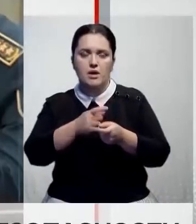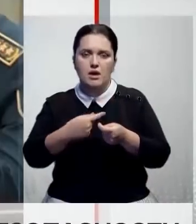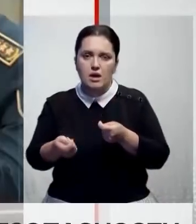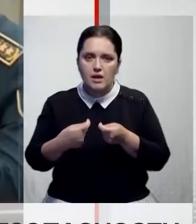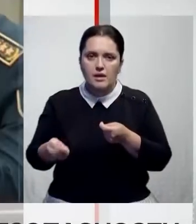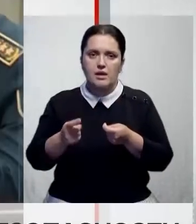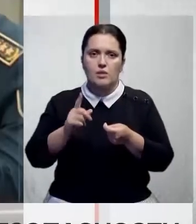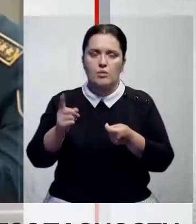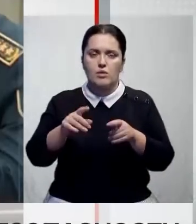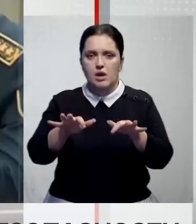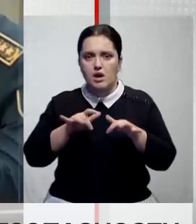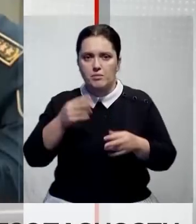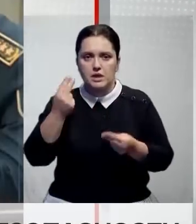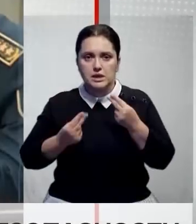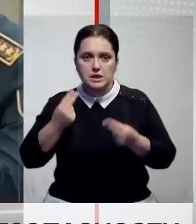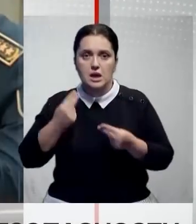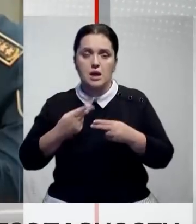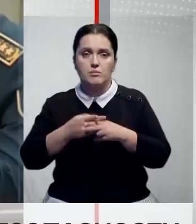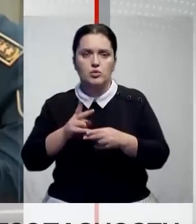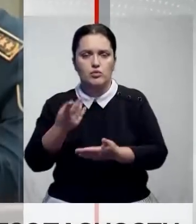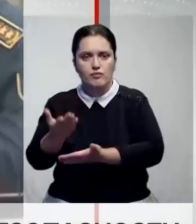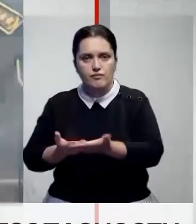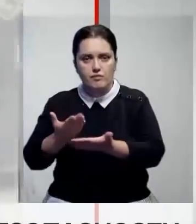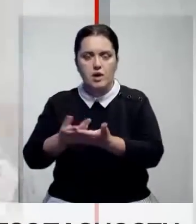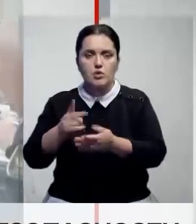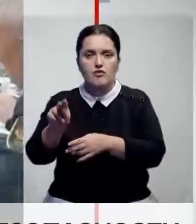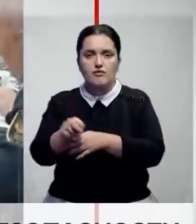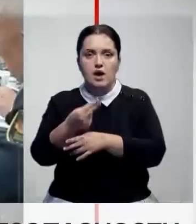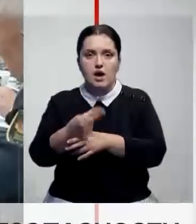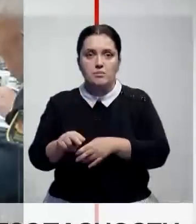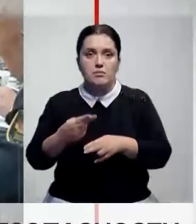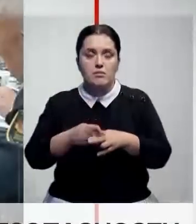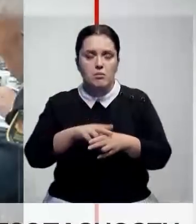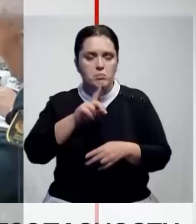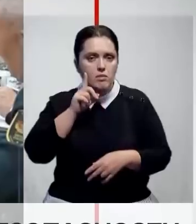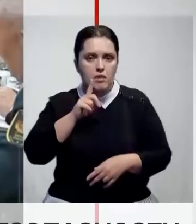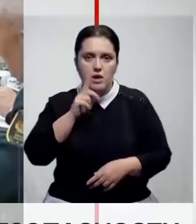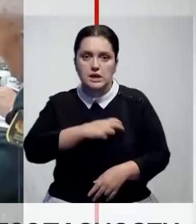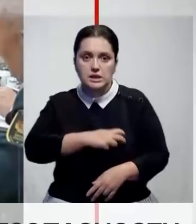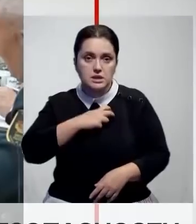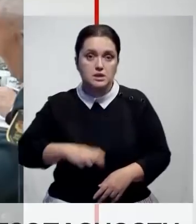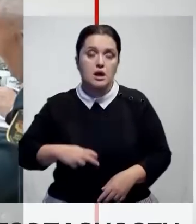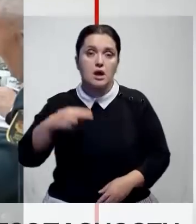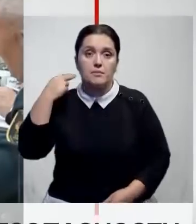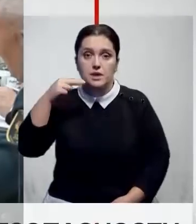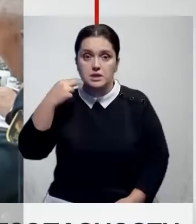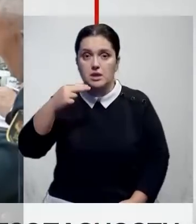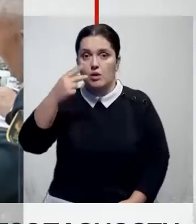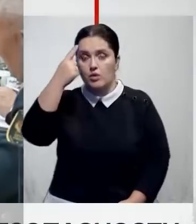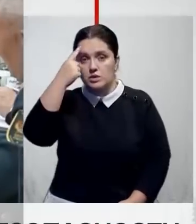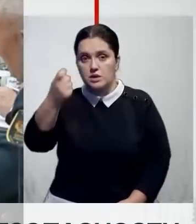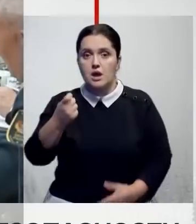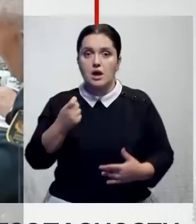уделить воспитательным и разъяснительным мерам, поскольку в группу риска входит молодежь. Также президент указал на